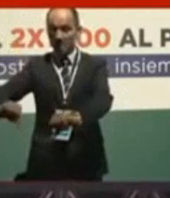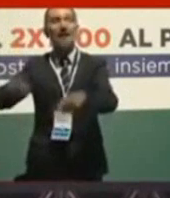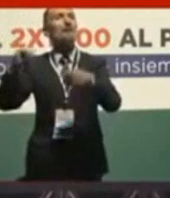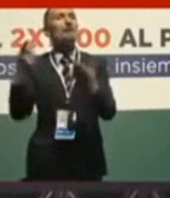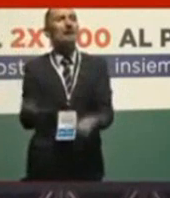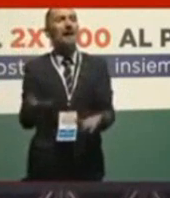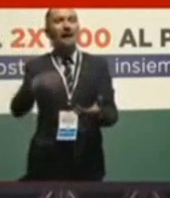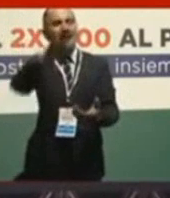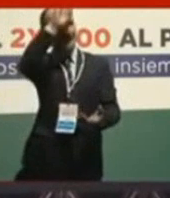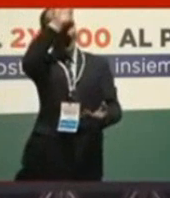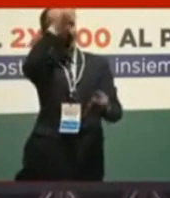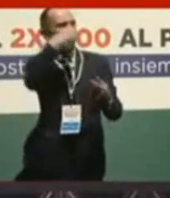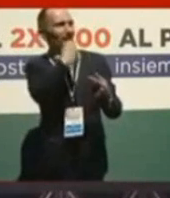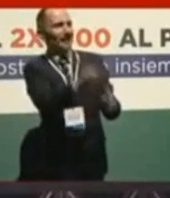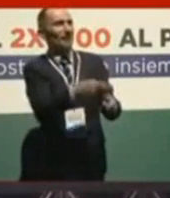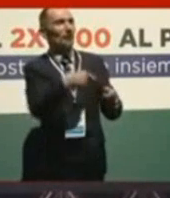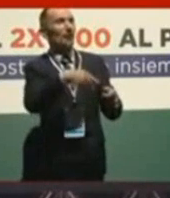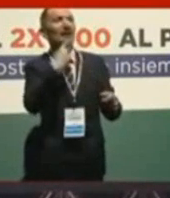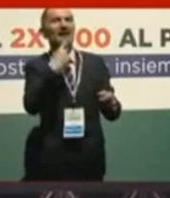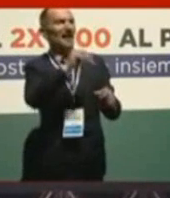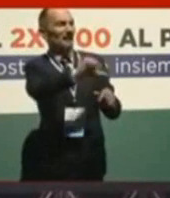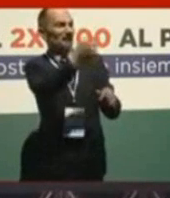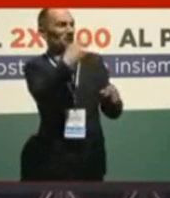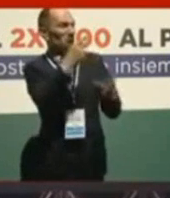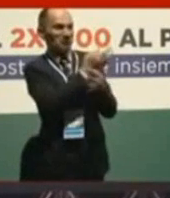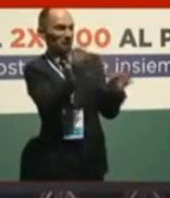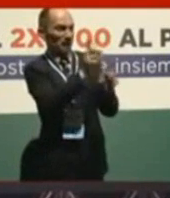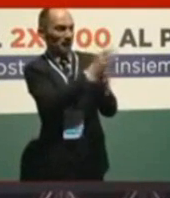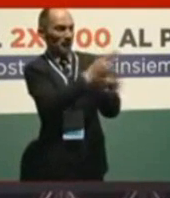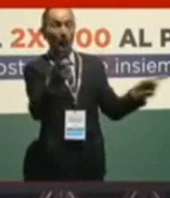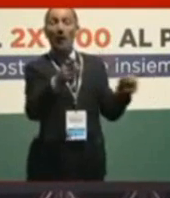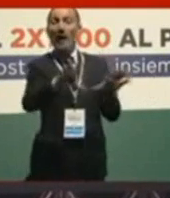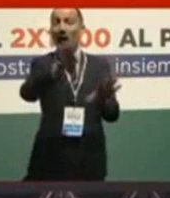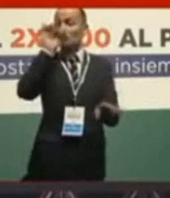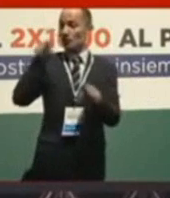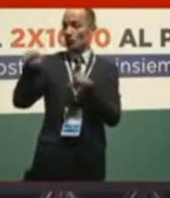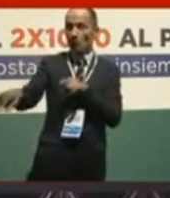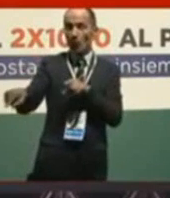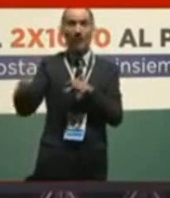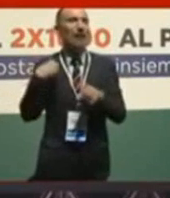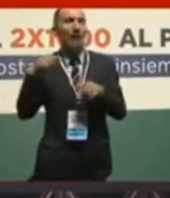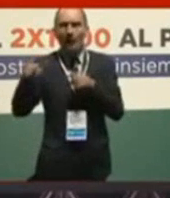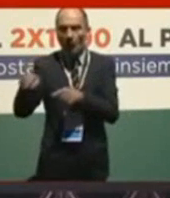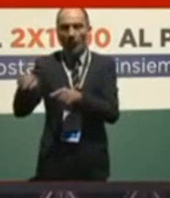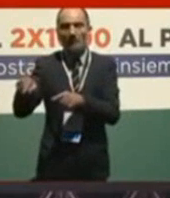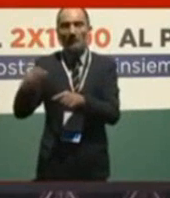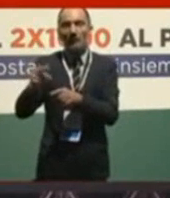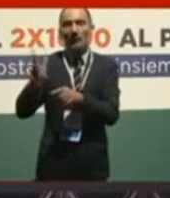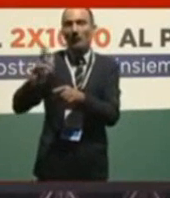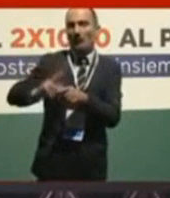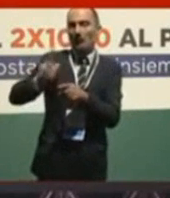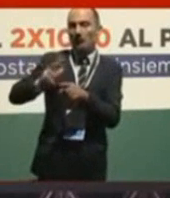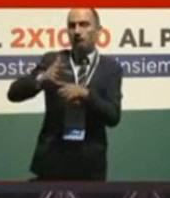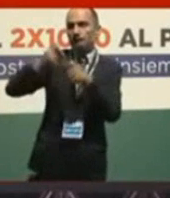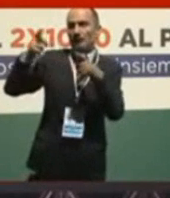Il capo ha detto quella che ha vinto non va bene, ha scelto lui e costui, con grande sprezzo